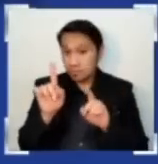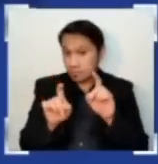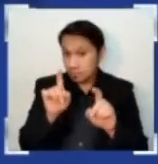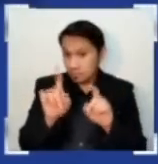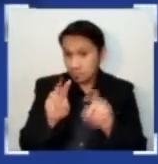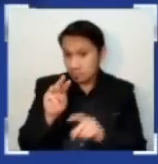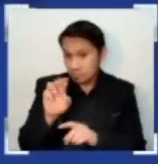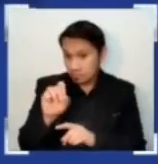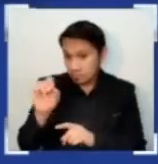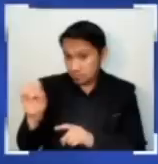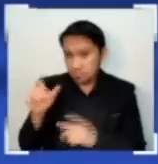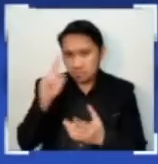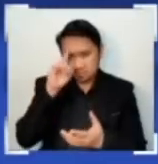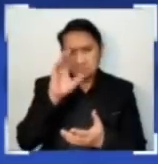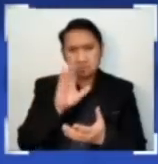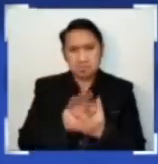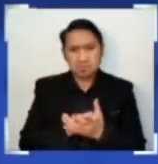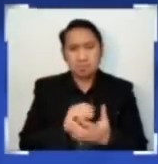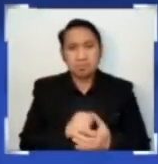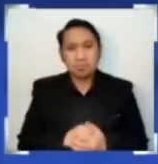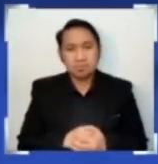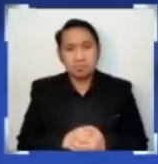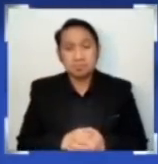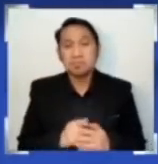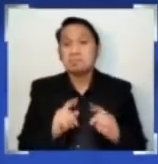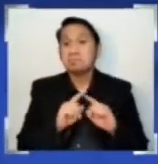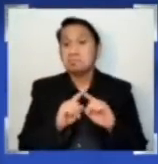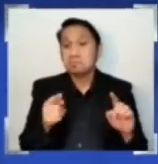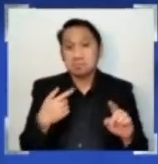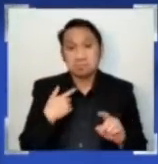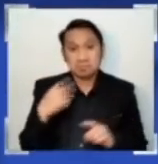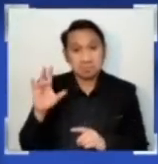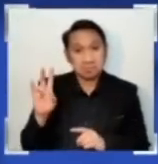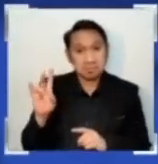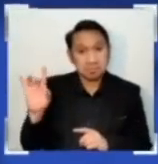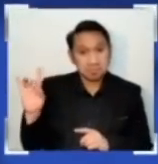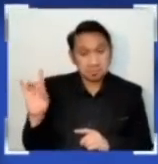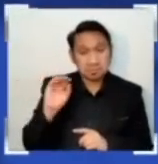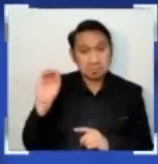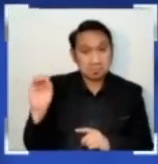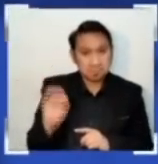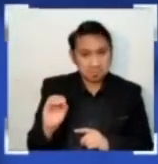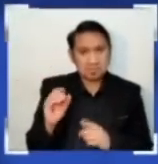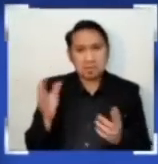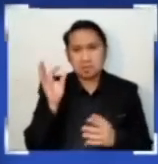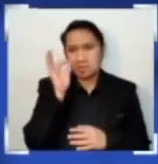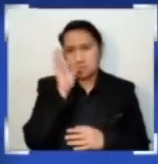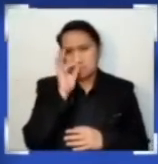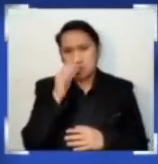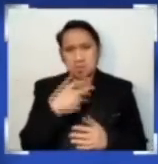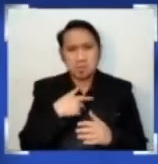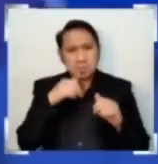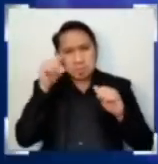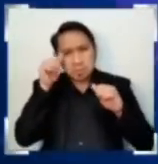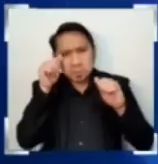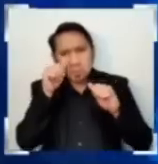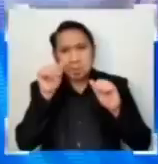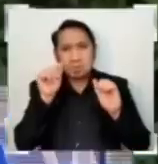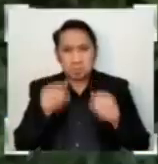ang naniniwala rito. Pero may 78% pa rin na Pinoy ang nag-aalala na tamaan ng